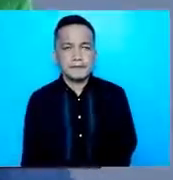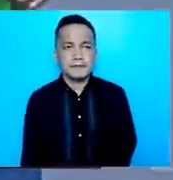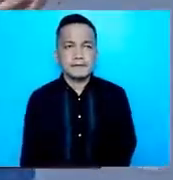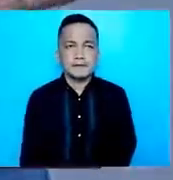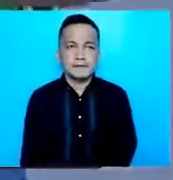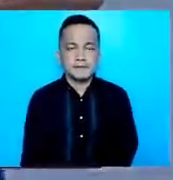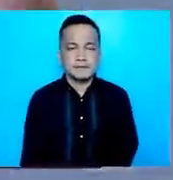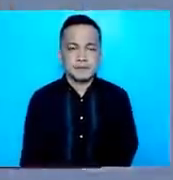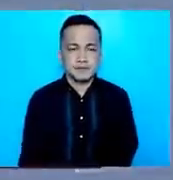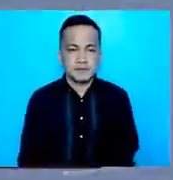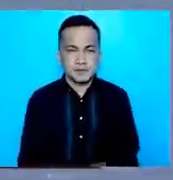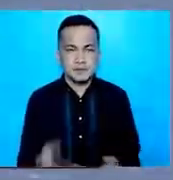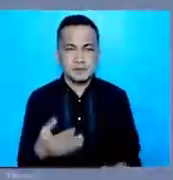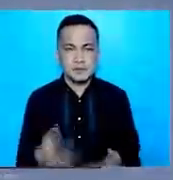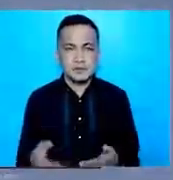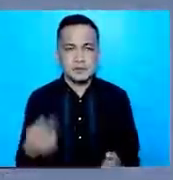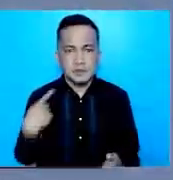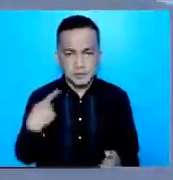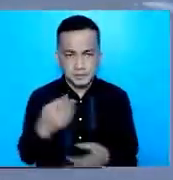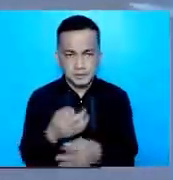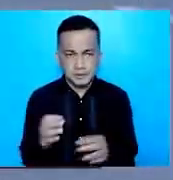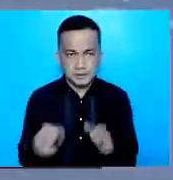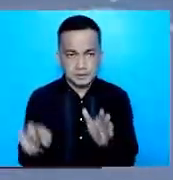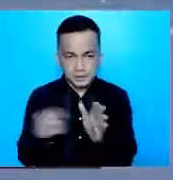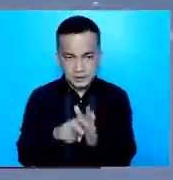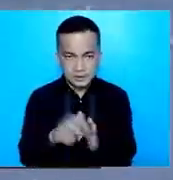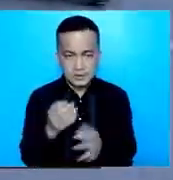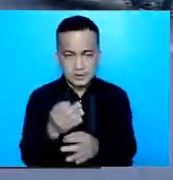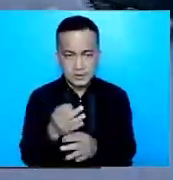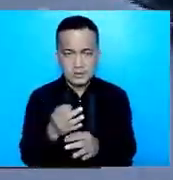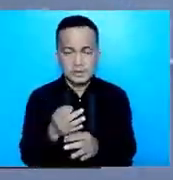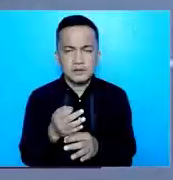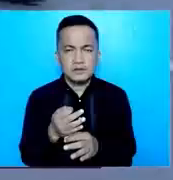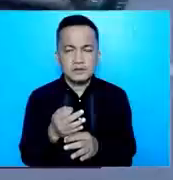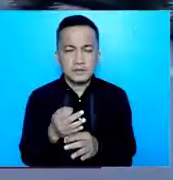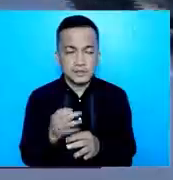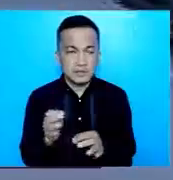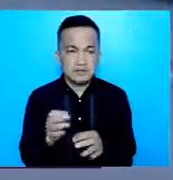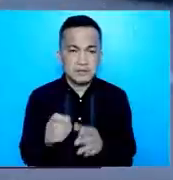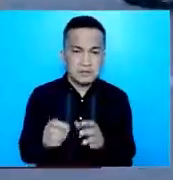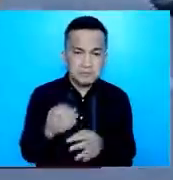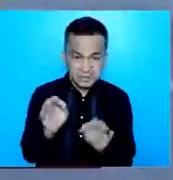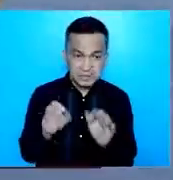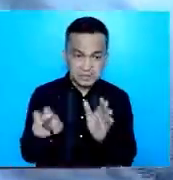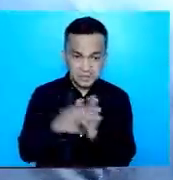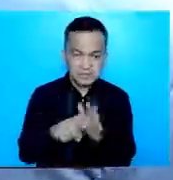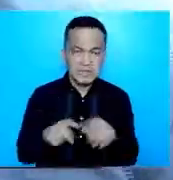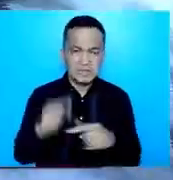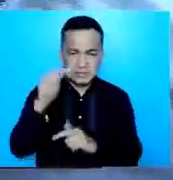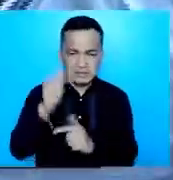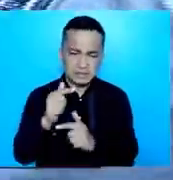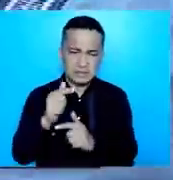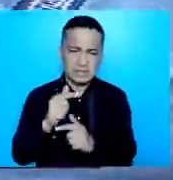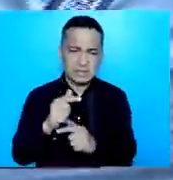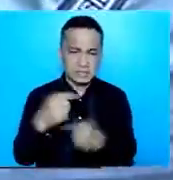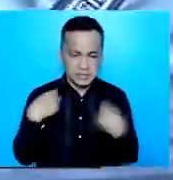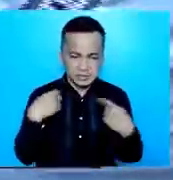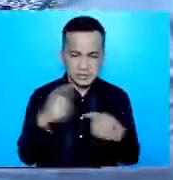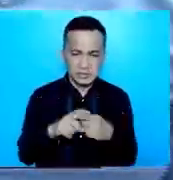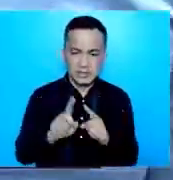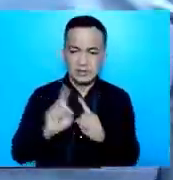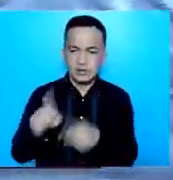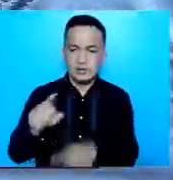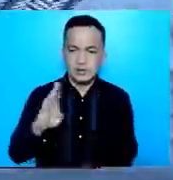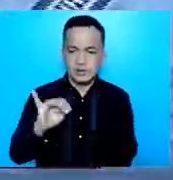Merong manglibreng sakay, limitado naman ang ruta ng mga ito hanggang Espanya at Blumenrit lang. Kaya